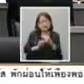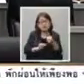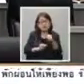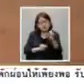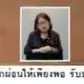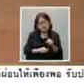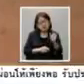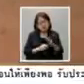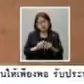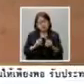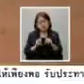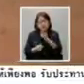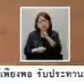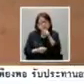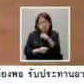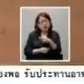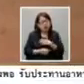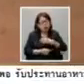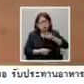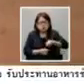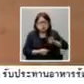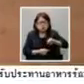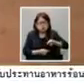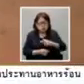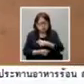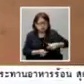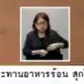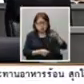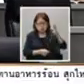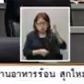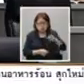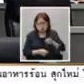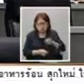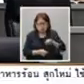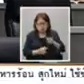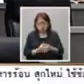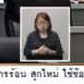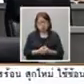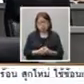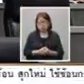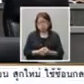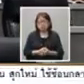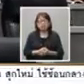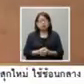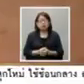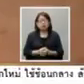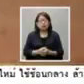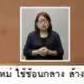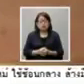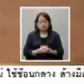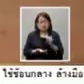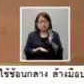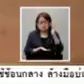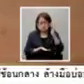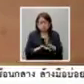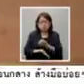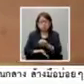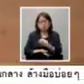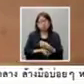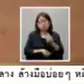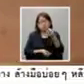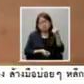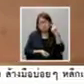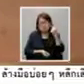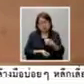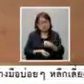ยืนยัน ท่านจะอภิปรายด่วนวินิจฉัยท่านยังไม่ได้ฟังเหตุผลจากผมเลยนะครับแค่คนอื่นประท้วงแล้วท่านวินิจฉัย